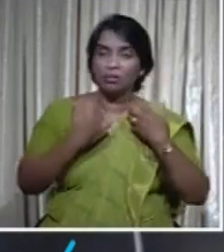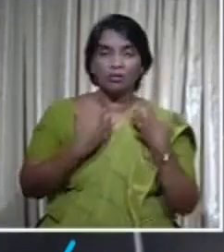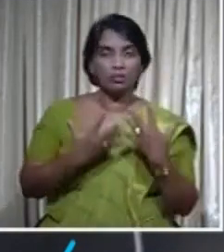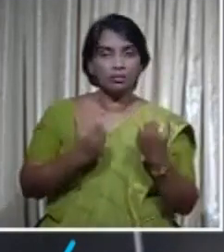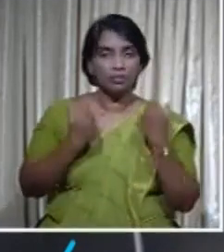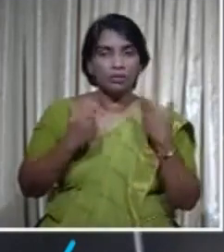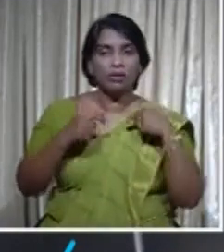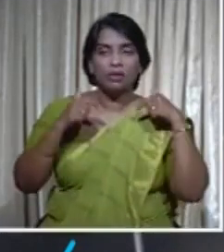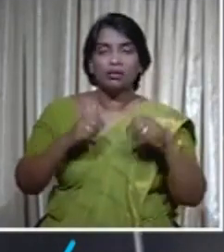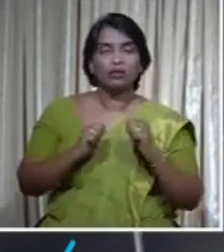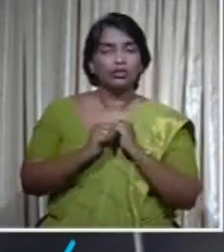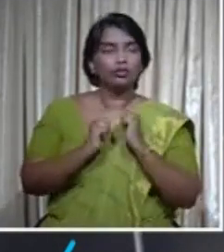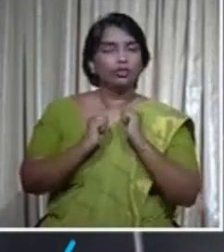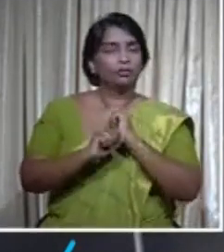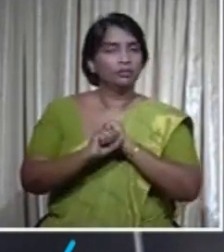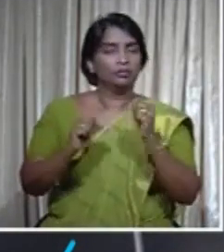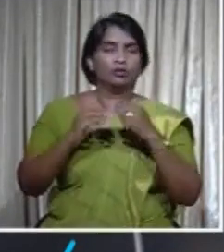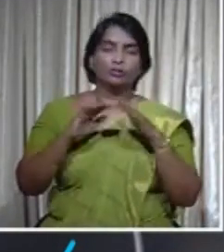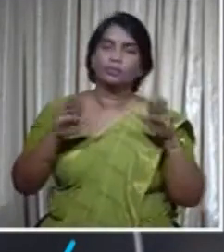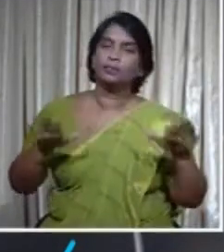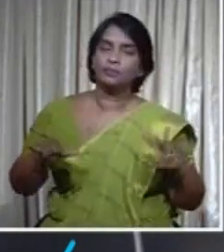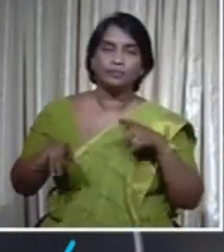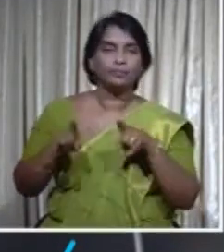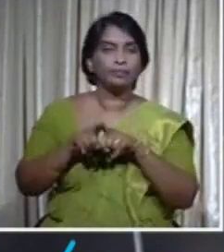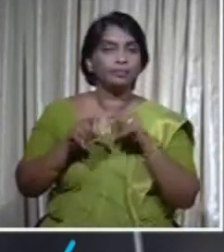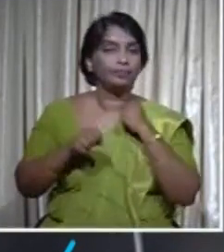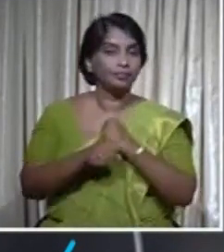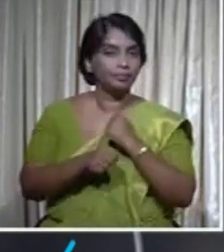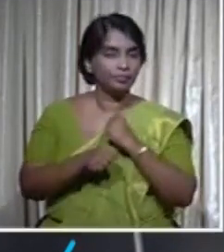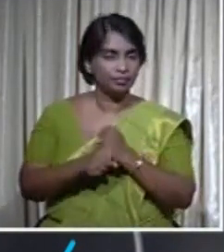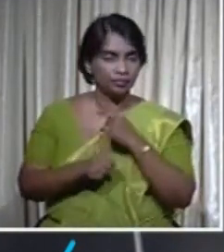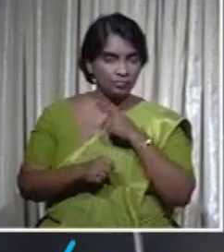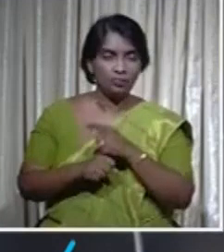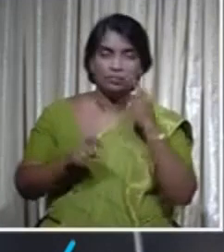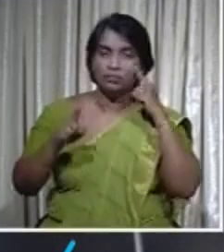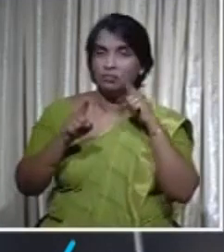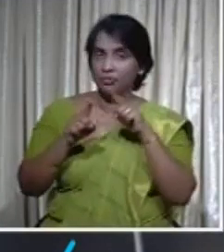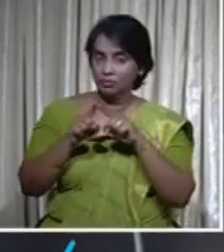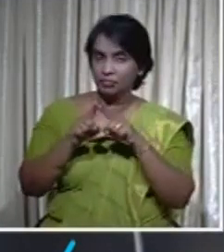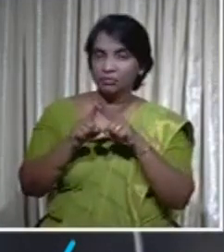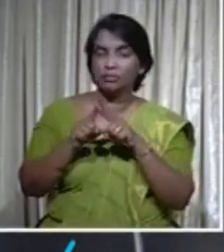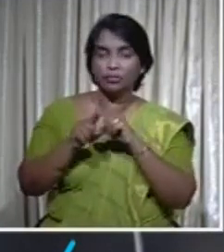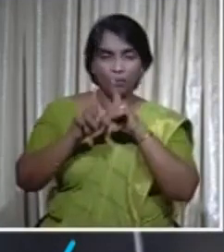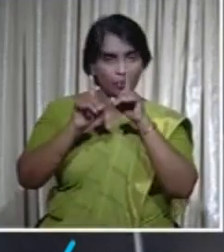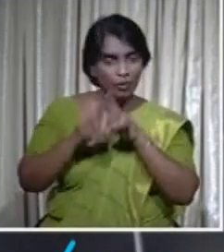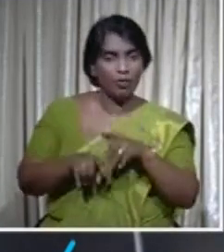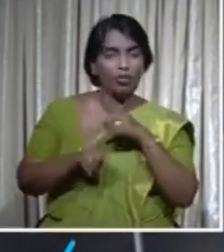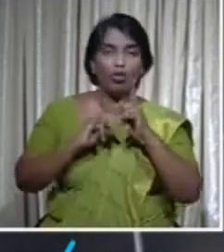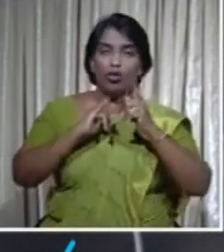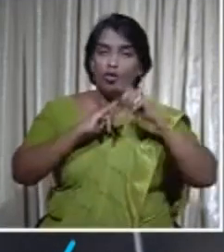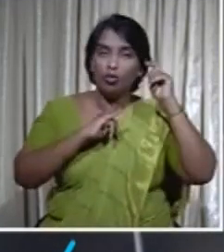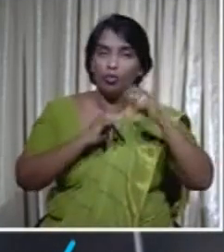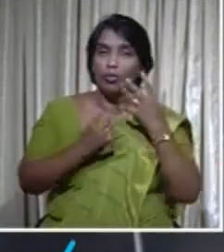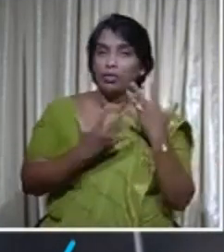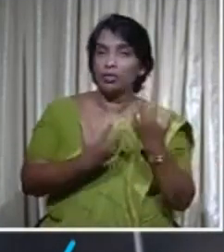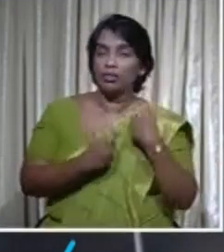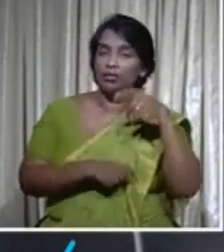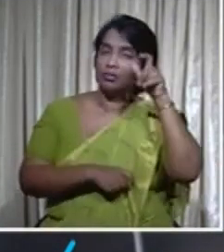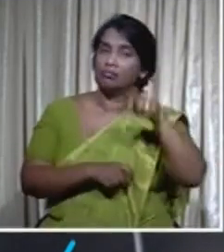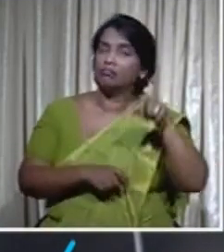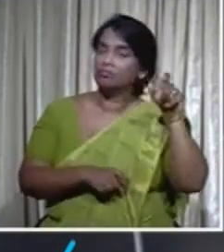இல்லாது இருக்கிறார்கள். காரணம் இந்த அரசாங்கம் அந்த அப்படியான பட்டங்களை பெற்றவர்களை எடுக்க